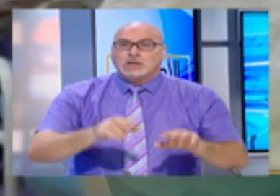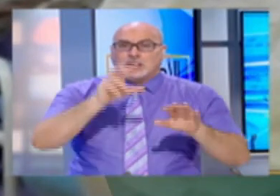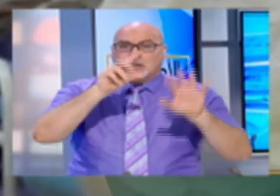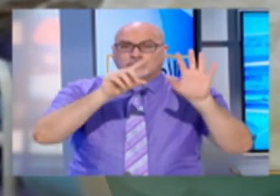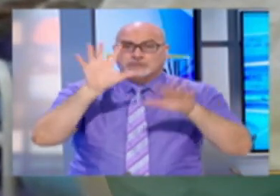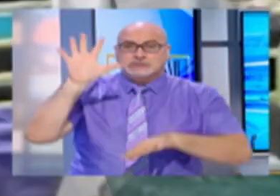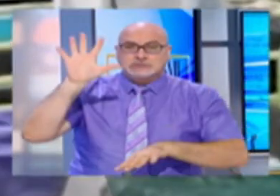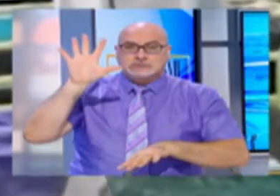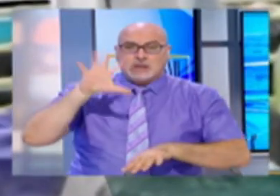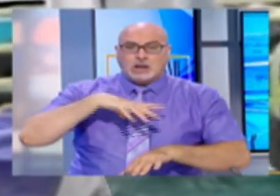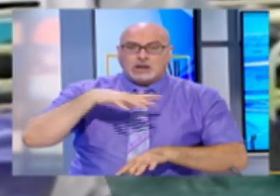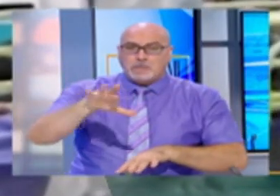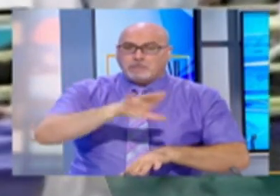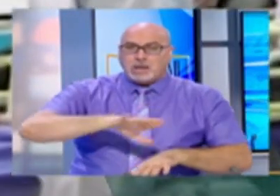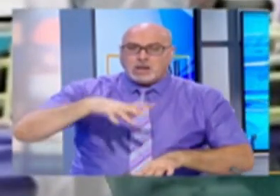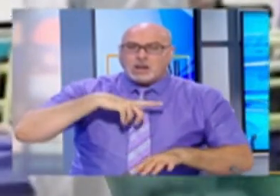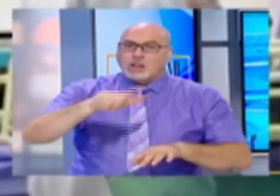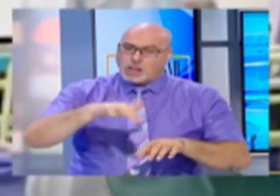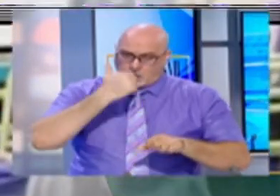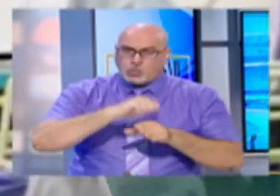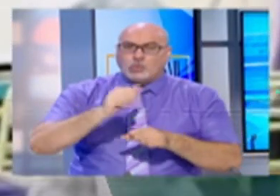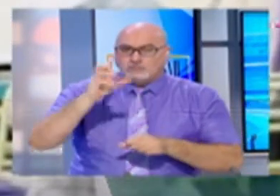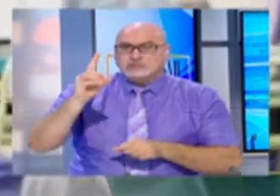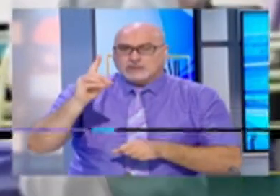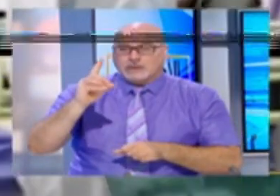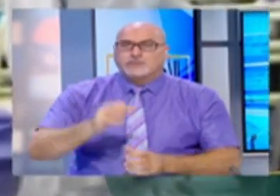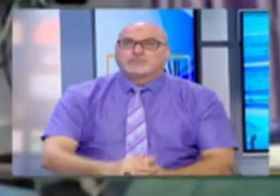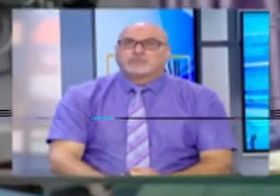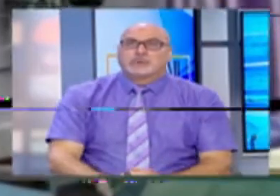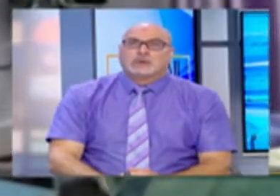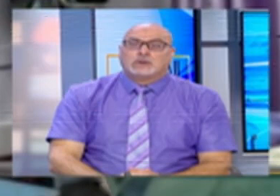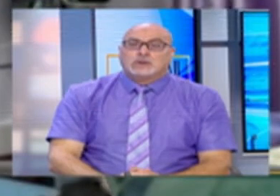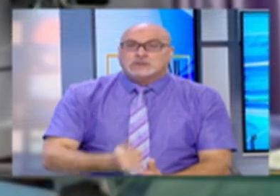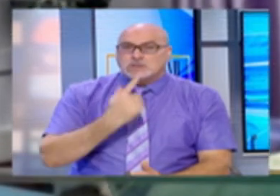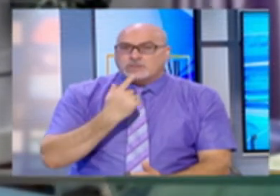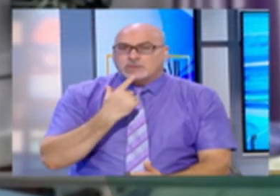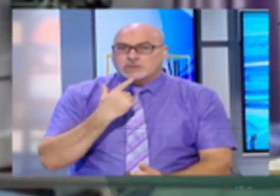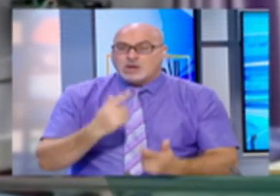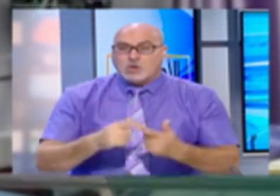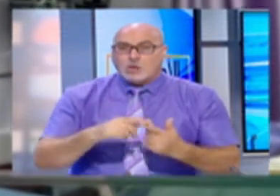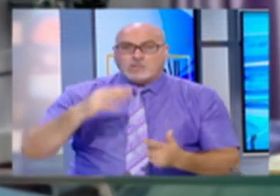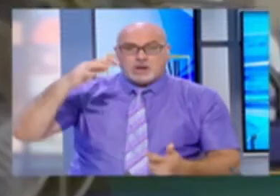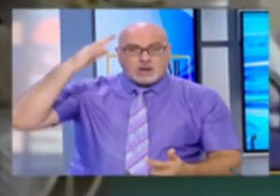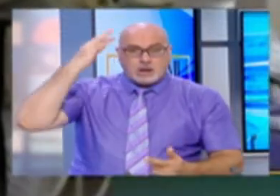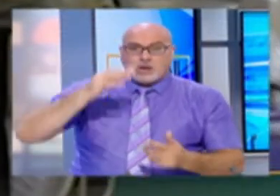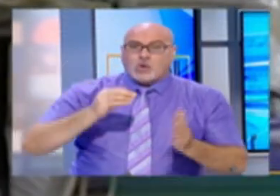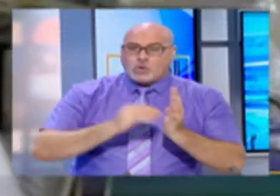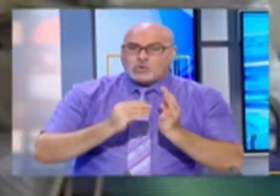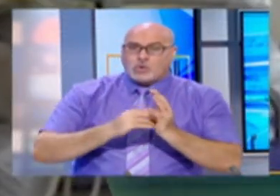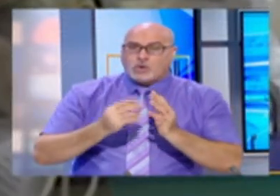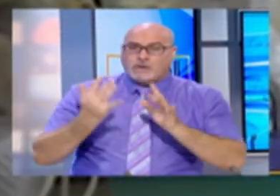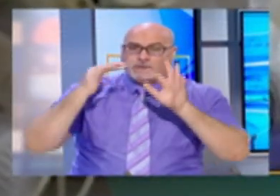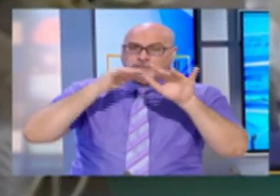85 بلدا على الأقل بحسب المنظمة العالمية للصحة، ما يزيد من مخاوف موجات وبائية